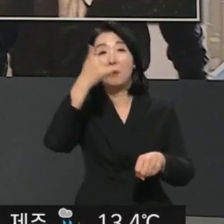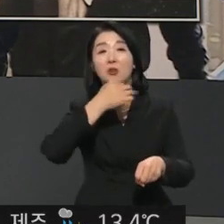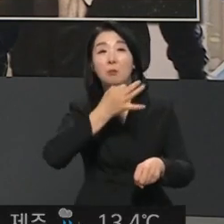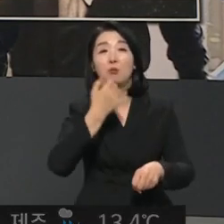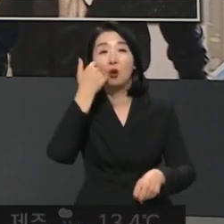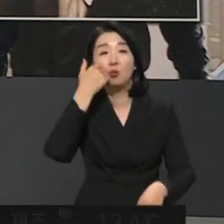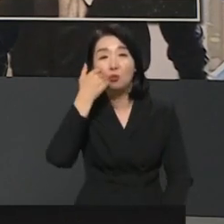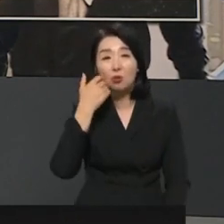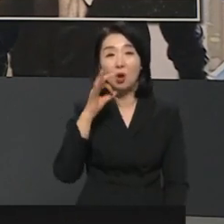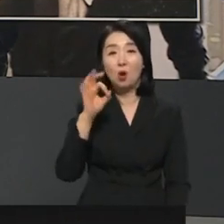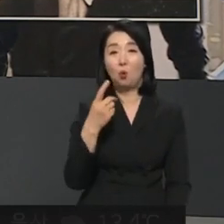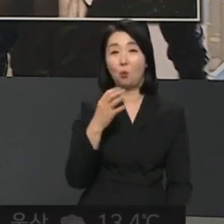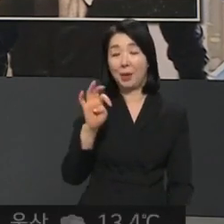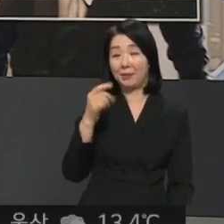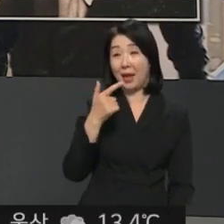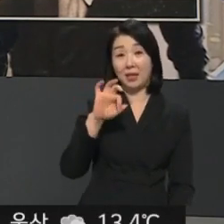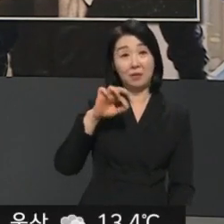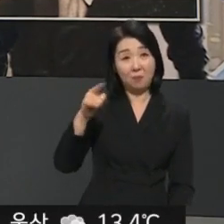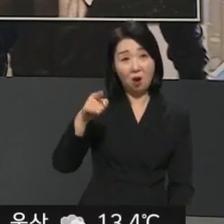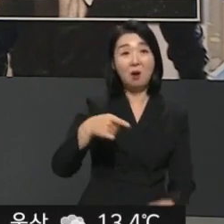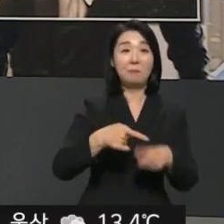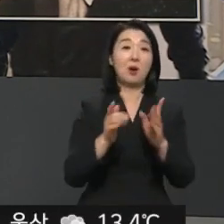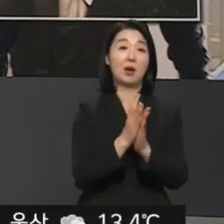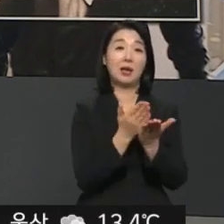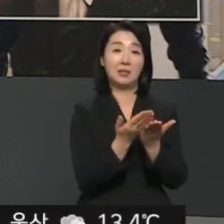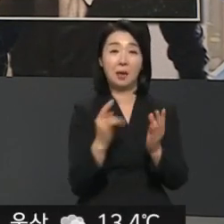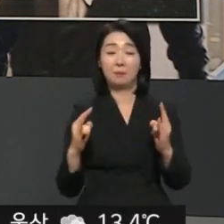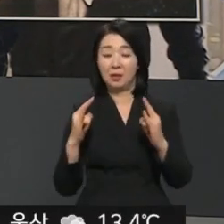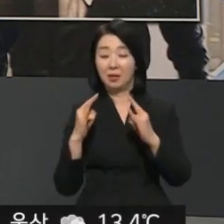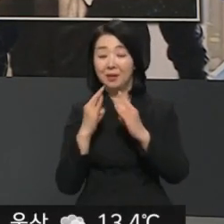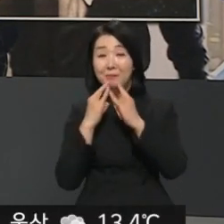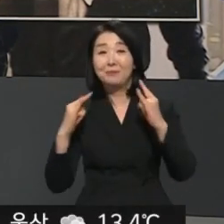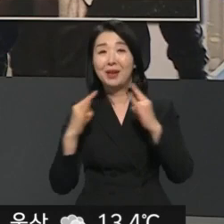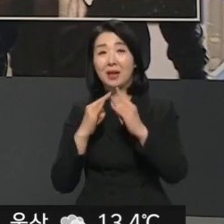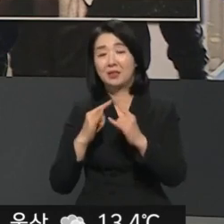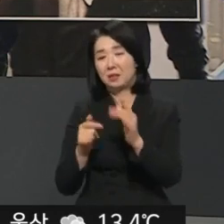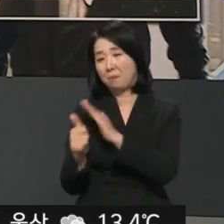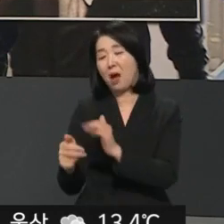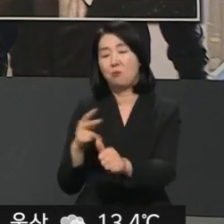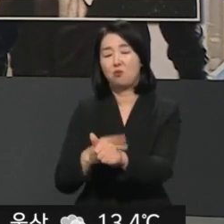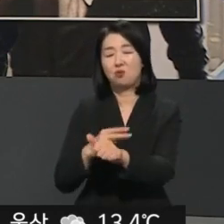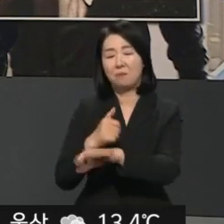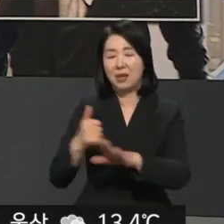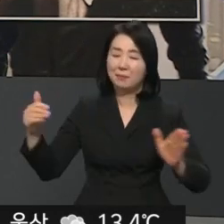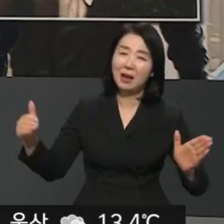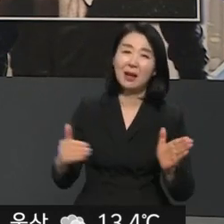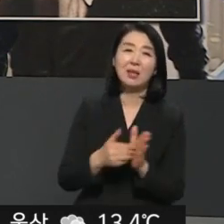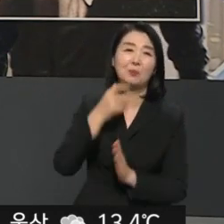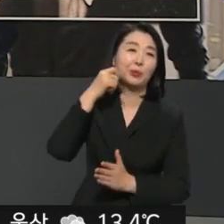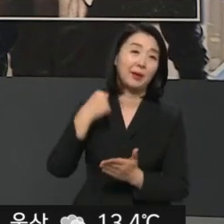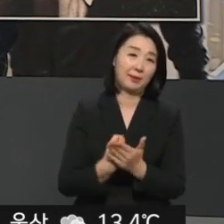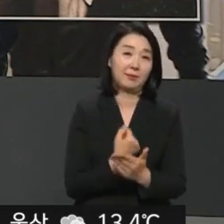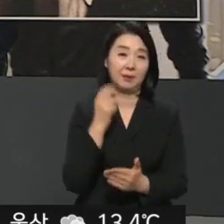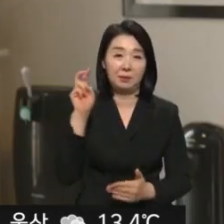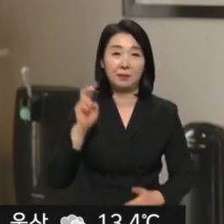오펜하이머의 평전인데요. 프랑스에서의 방문 교수 생활 끝까지 다 마치지 못한 게 아쉬워서였을까요?